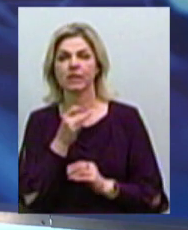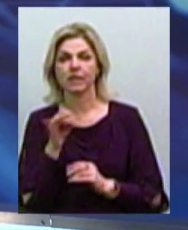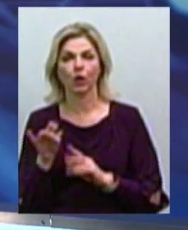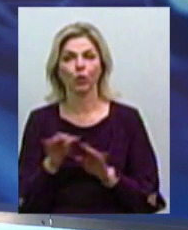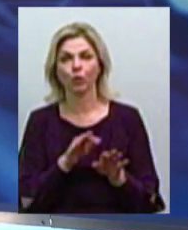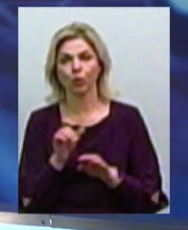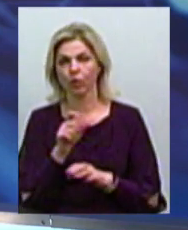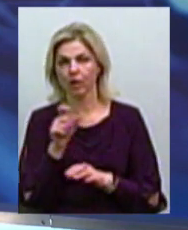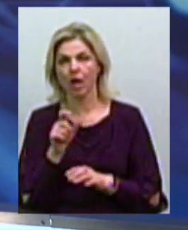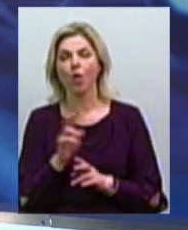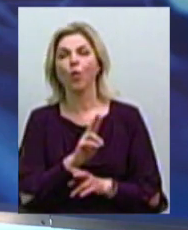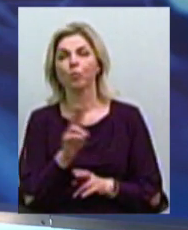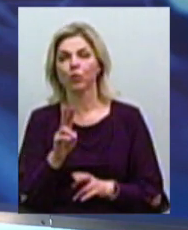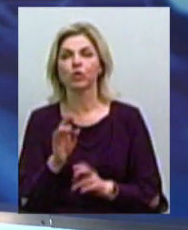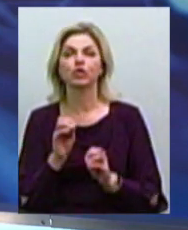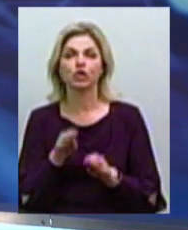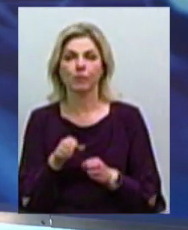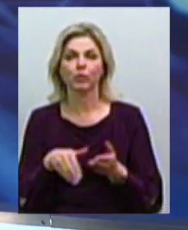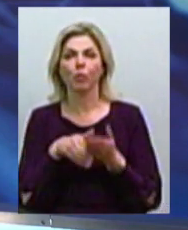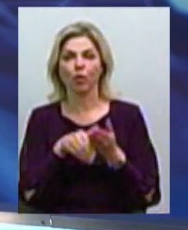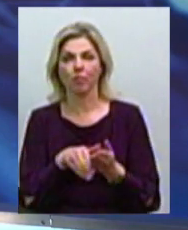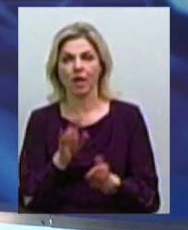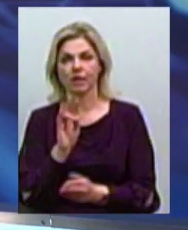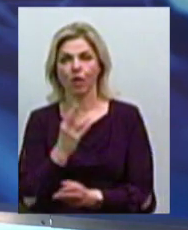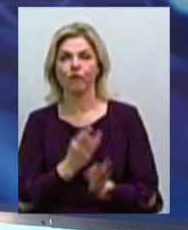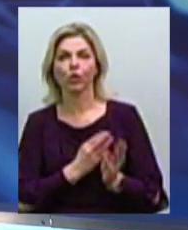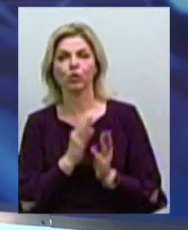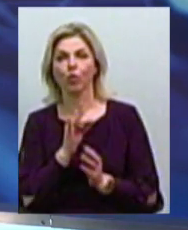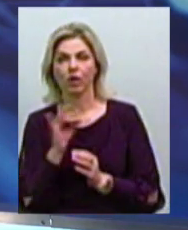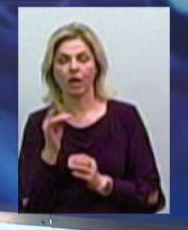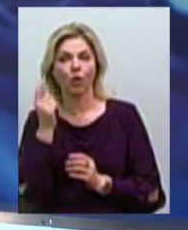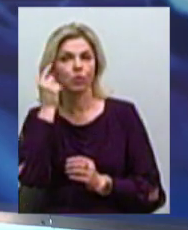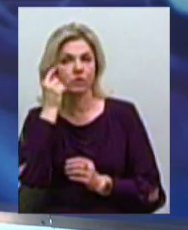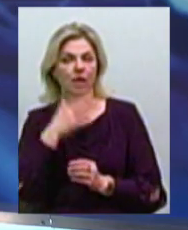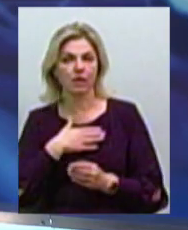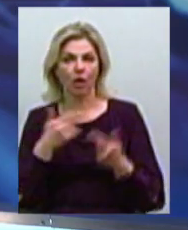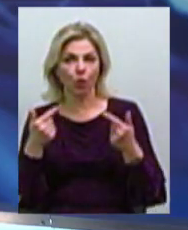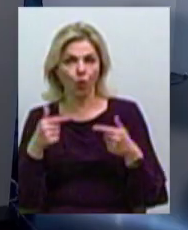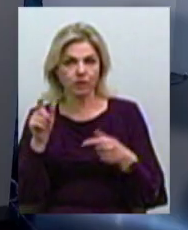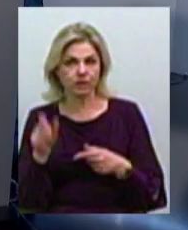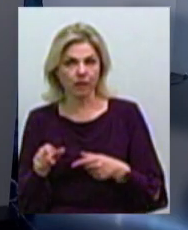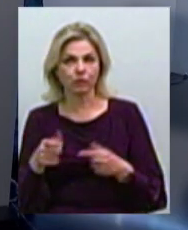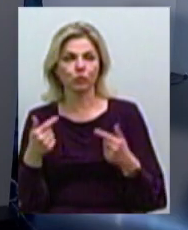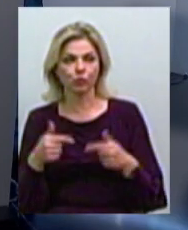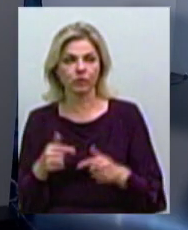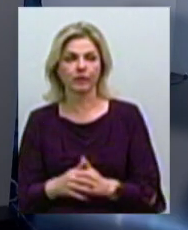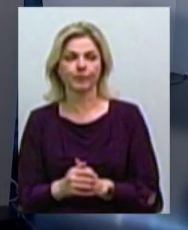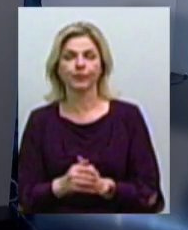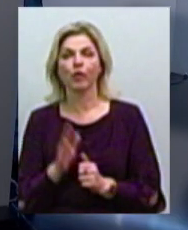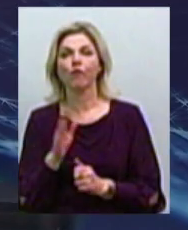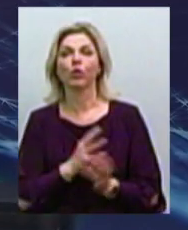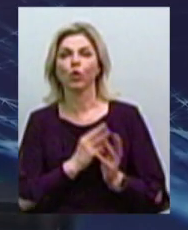рух, кому і чим сьогодні допомагають миколаївські волонтери, дізнаємось у нашого гостя в студії.